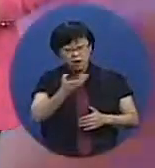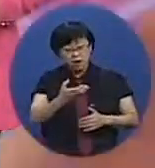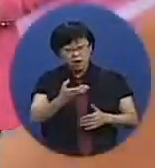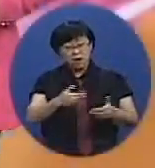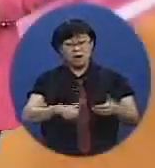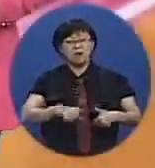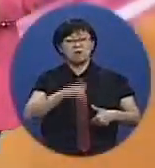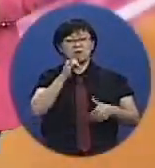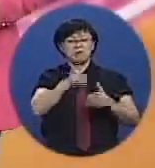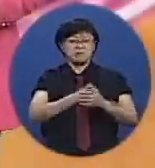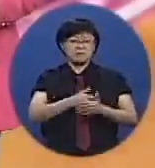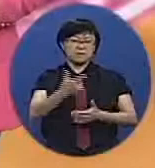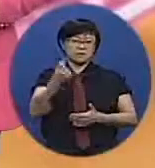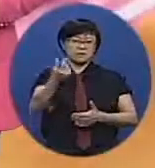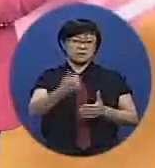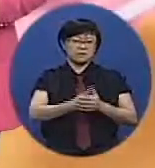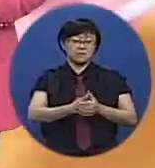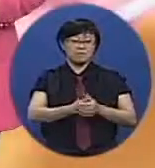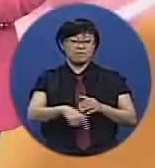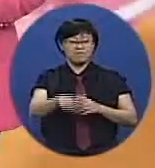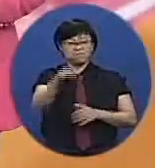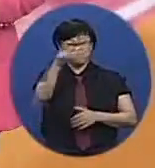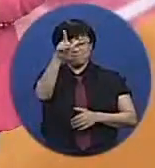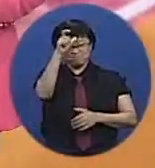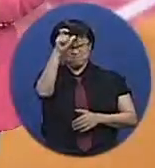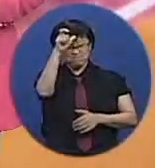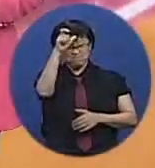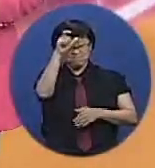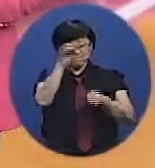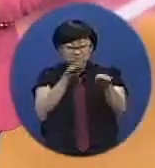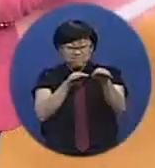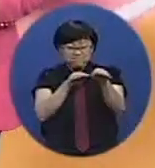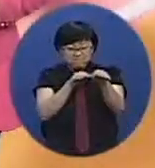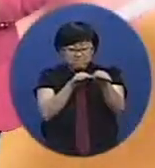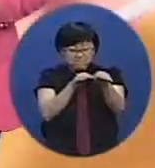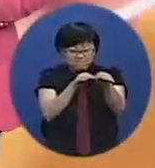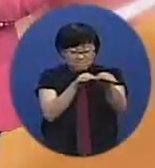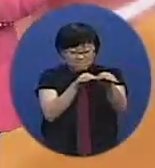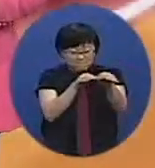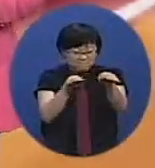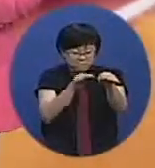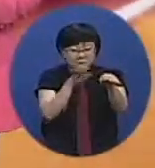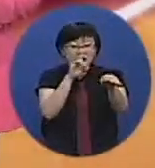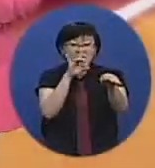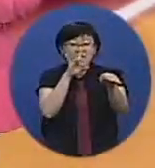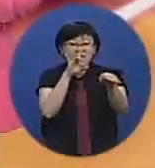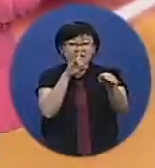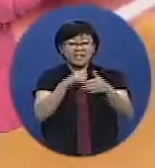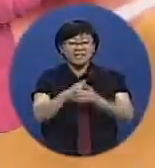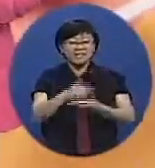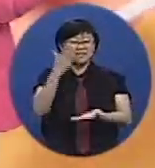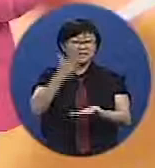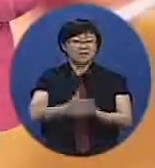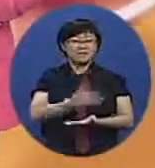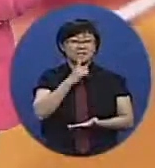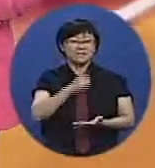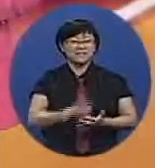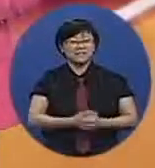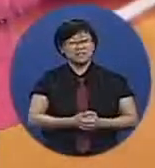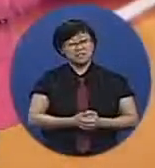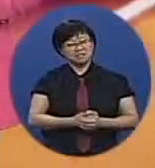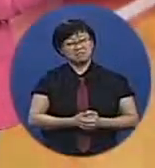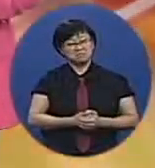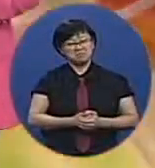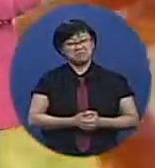있었으면 좋겠어요. 네, 그렇죠. 절대 네. 못 끼어들게 하려고 그냥 순간 거기 앉으잖아요. 네, 맞습니다. 그죠,